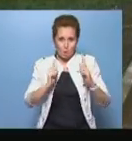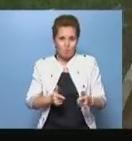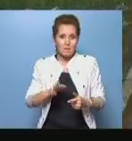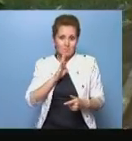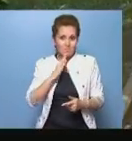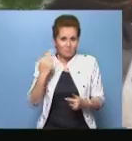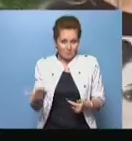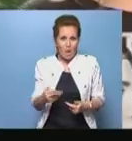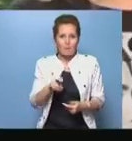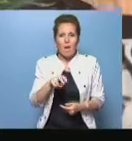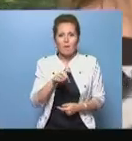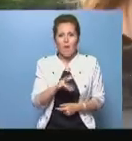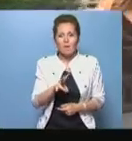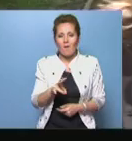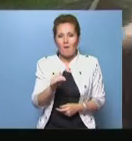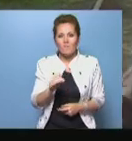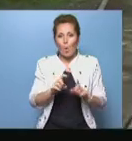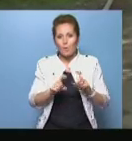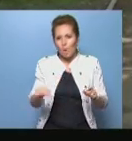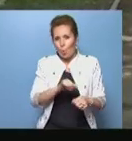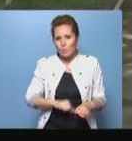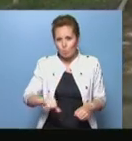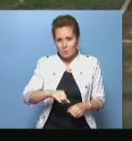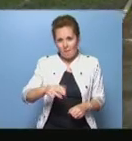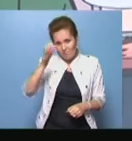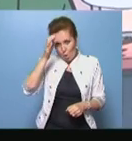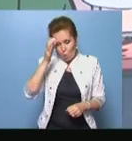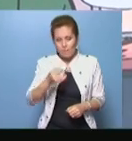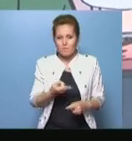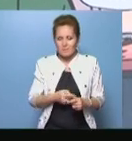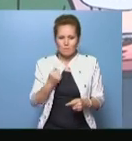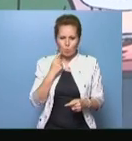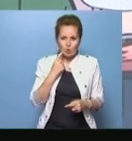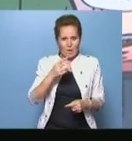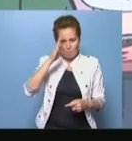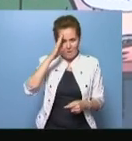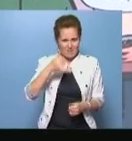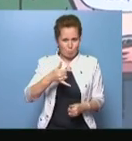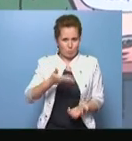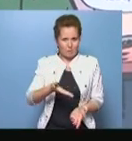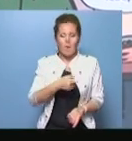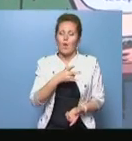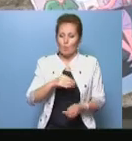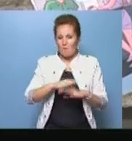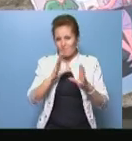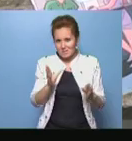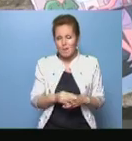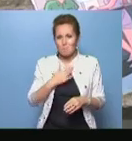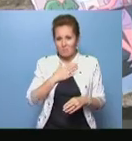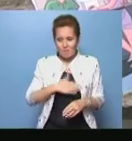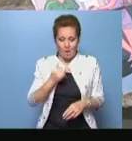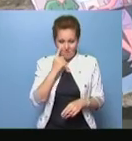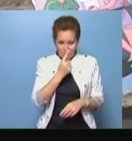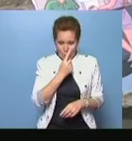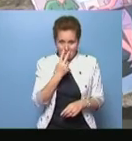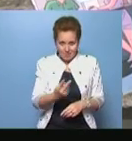Кондратьева, декан факультета удмуртской филологии. Смущает языковеда только этот парень с бутылкой, но в целом довольна. Говорит, визуализация